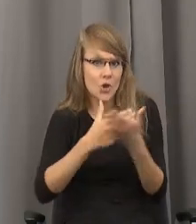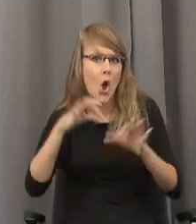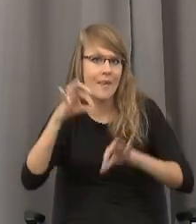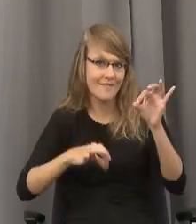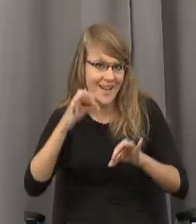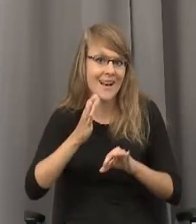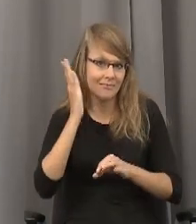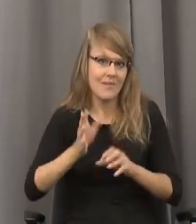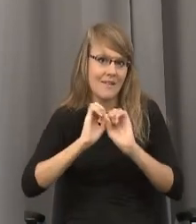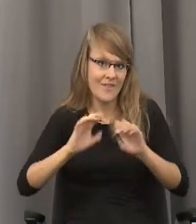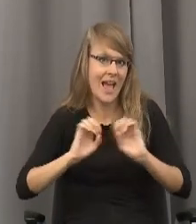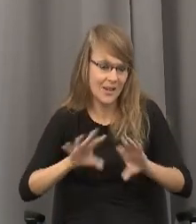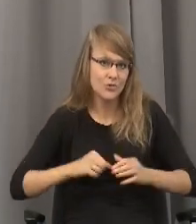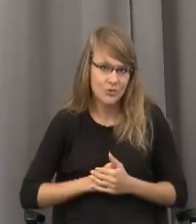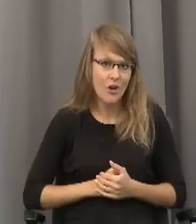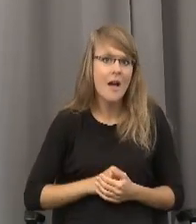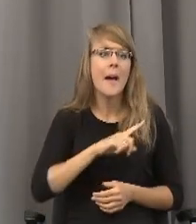konferencji, bo wybraliśmy,